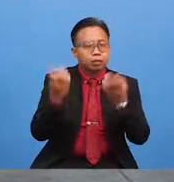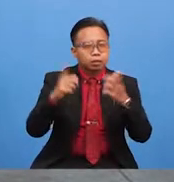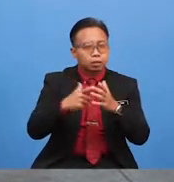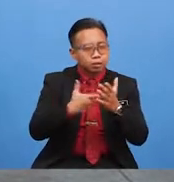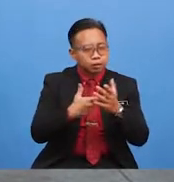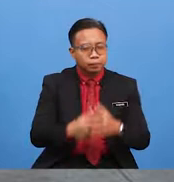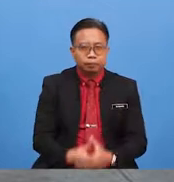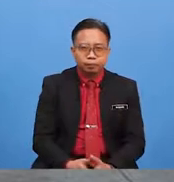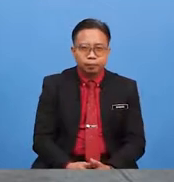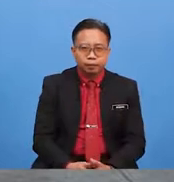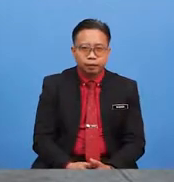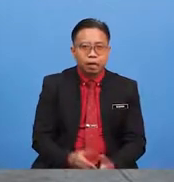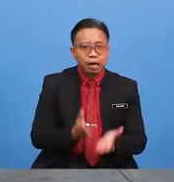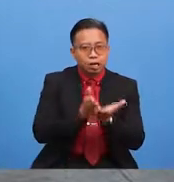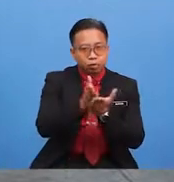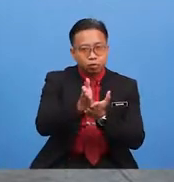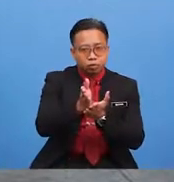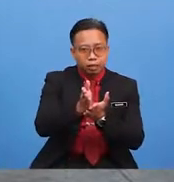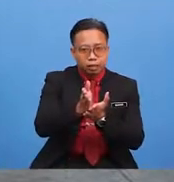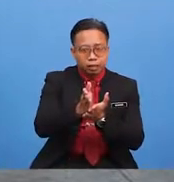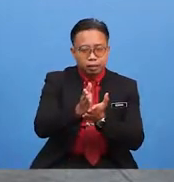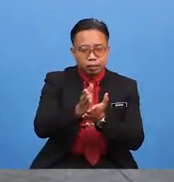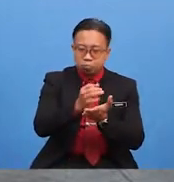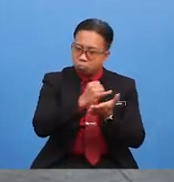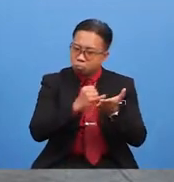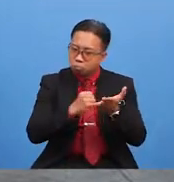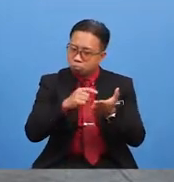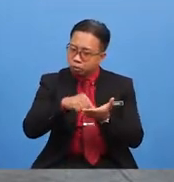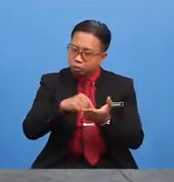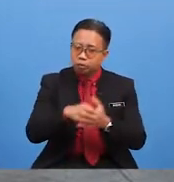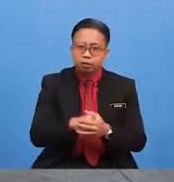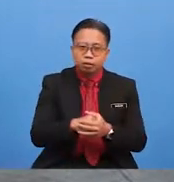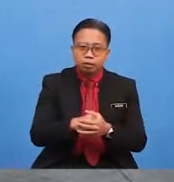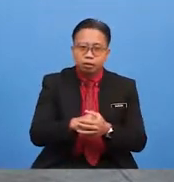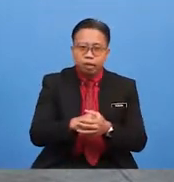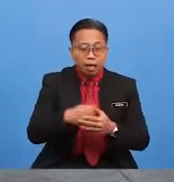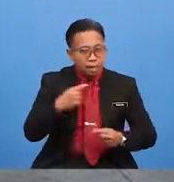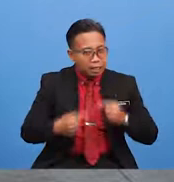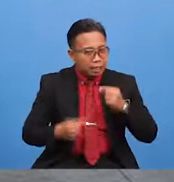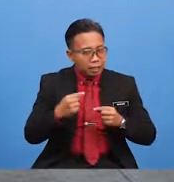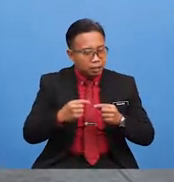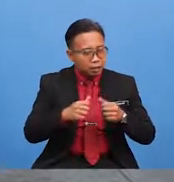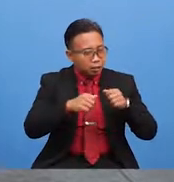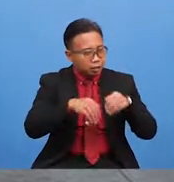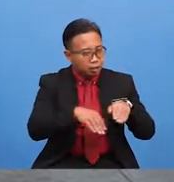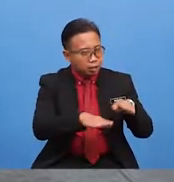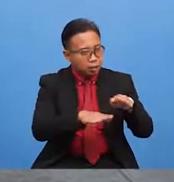Mr. Rembrandt akan meneruskan lagi sesi apresiasi ini dengan aliran dan gaya